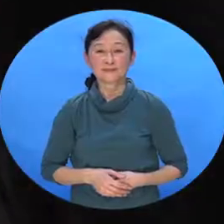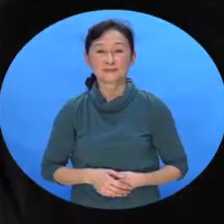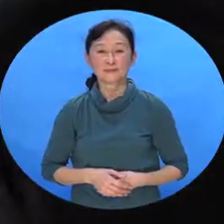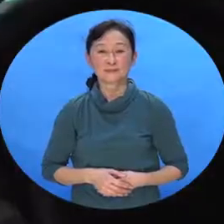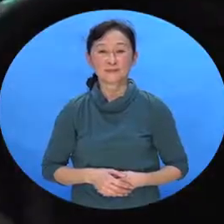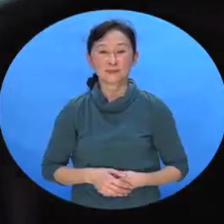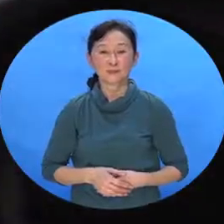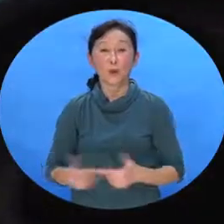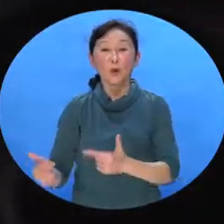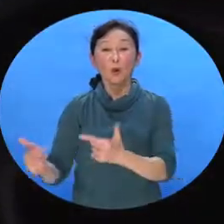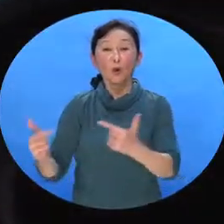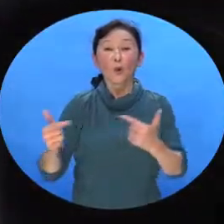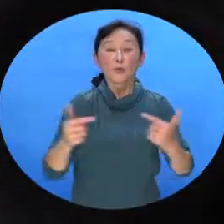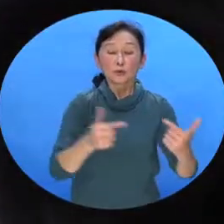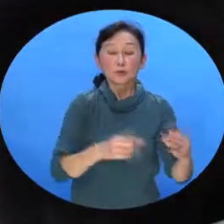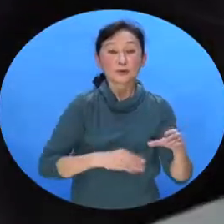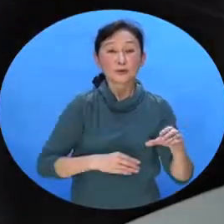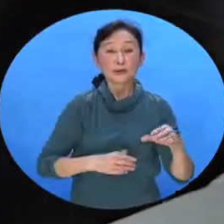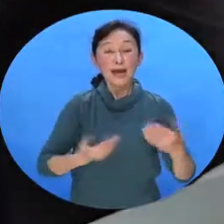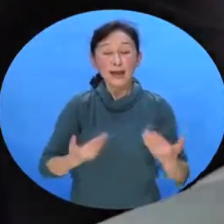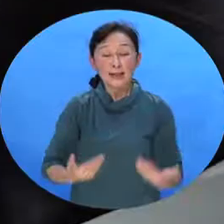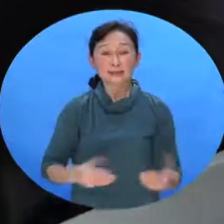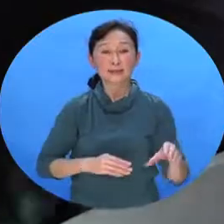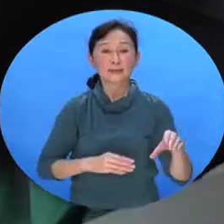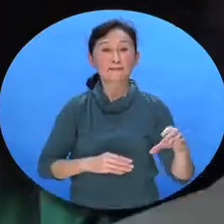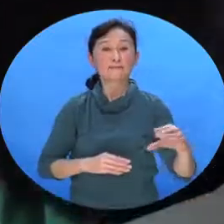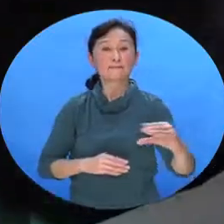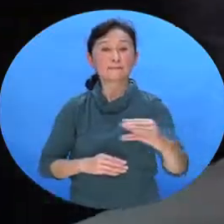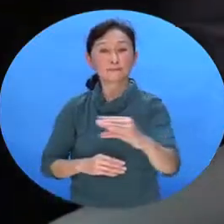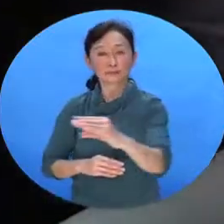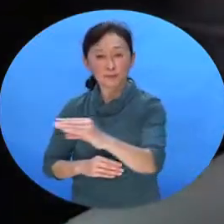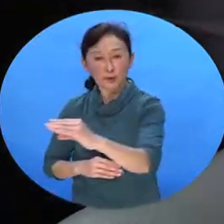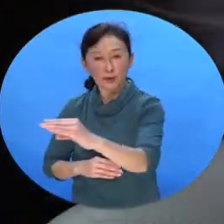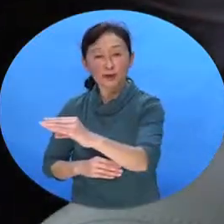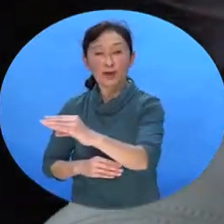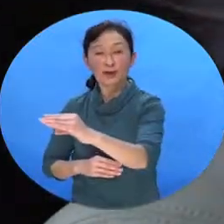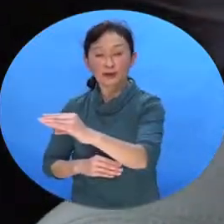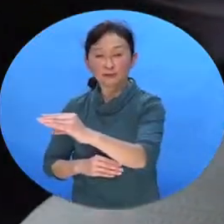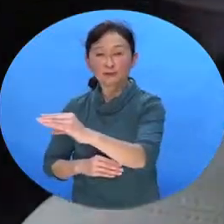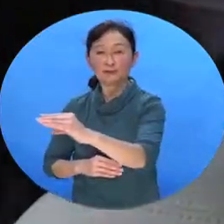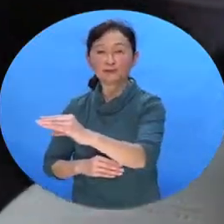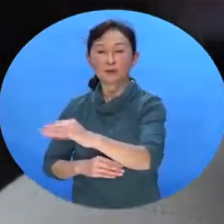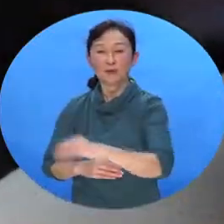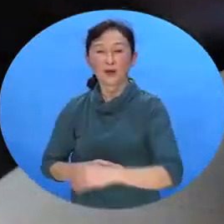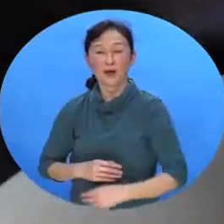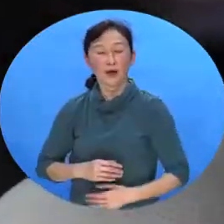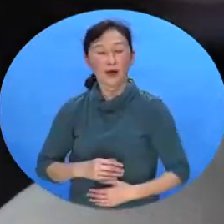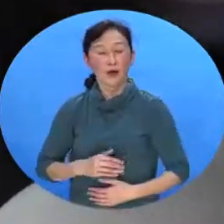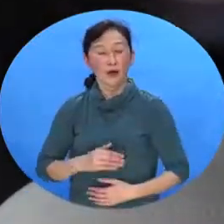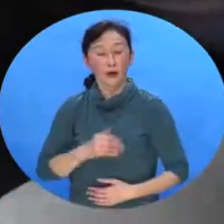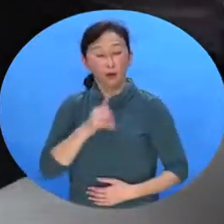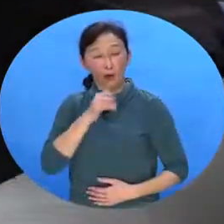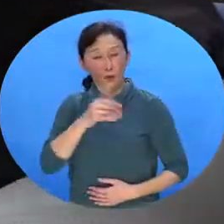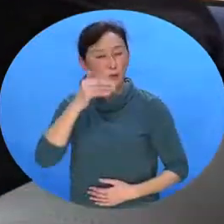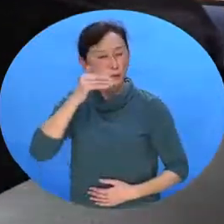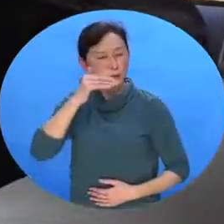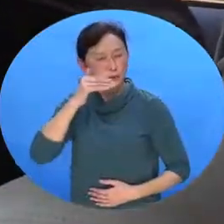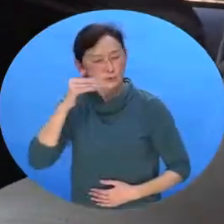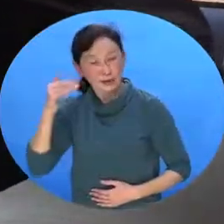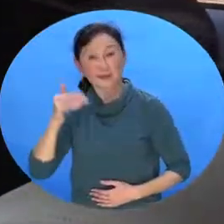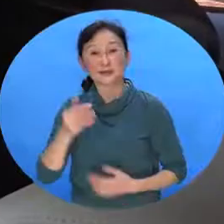進入速度も本当にゆっくり安全を守って入って、いやこれ素晴らしいです